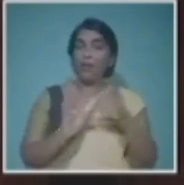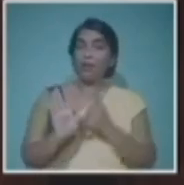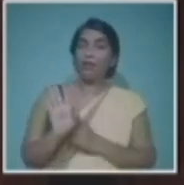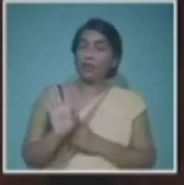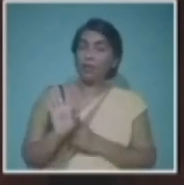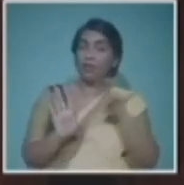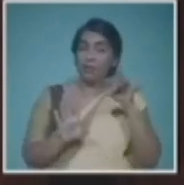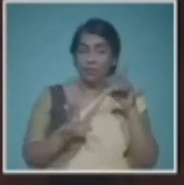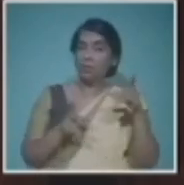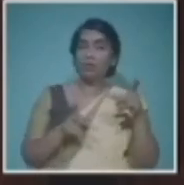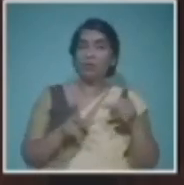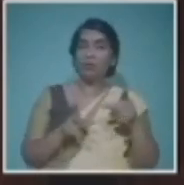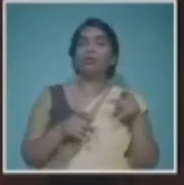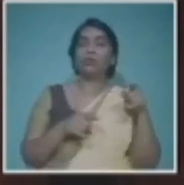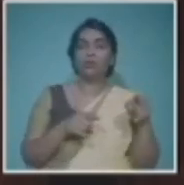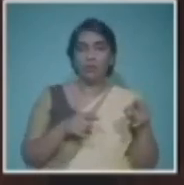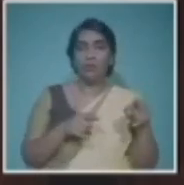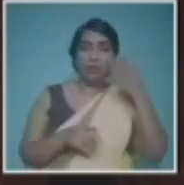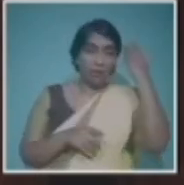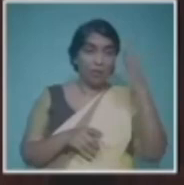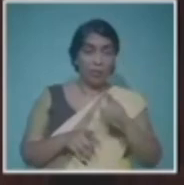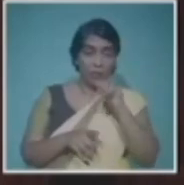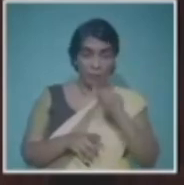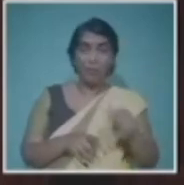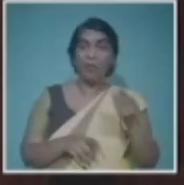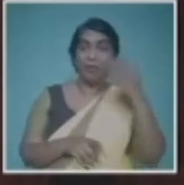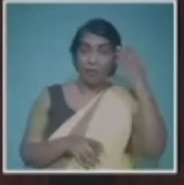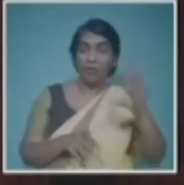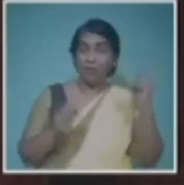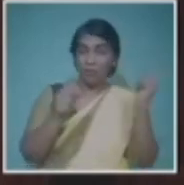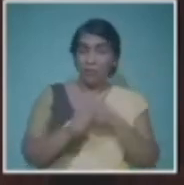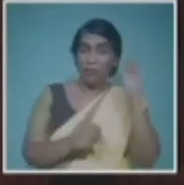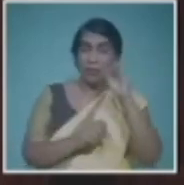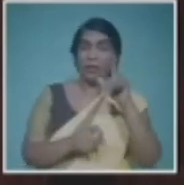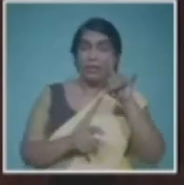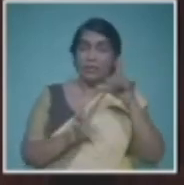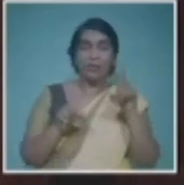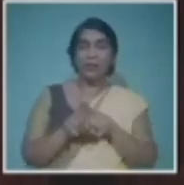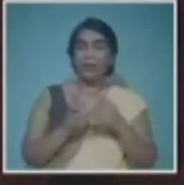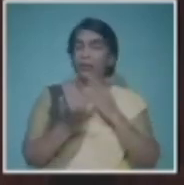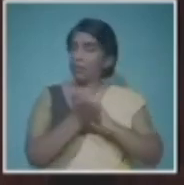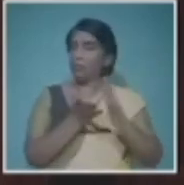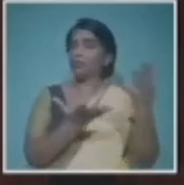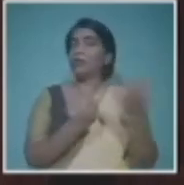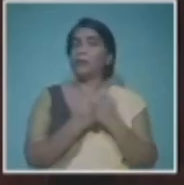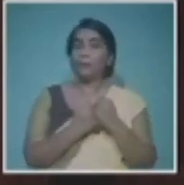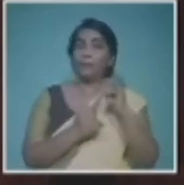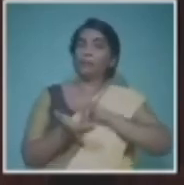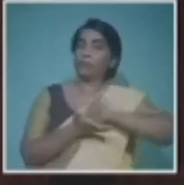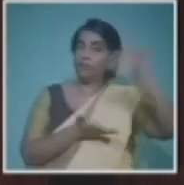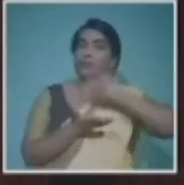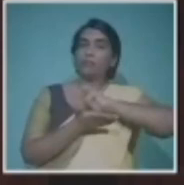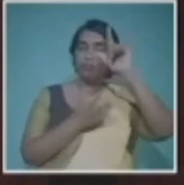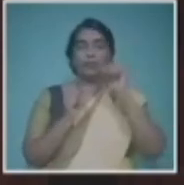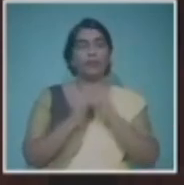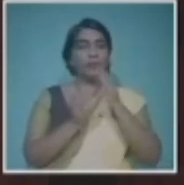තරුණයන් සිය ගාණක් මරන්න නියමිත වෙලාවට මරන්න වෙනලට සිය ගාණක් බේරගත්තා පමණක් අය විදේශ ගත කරන්න